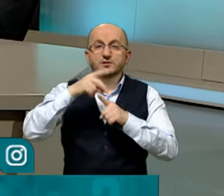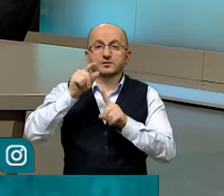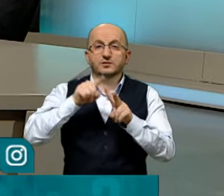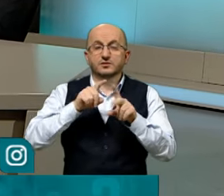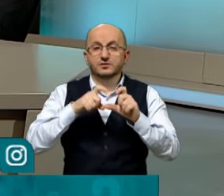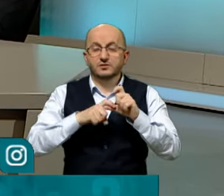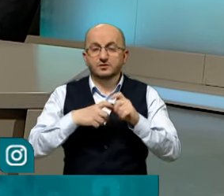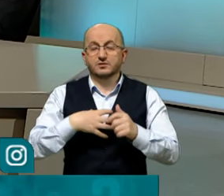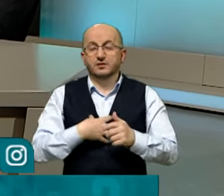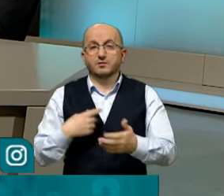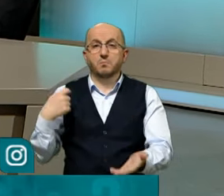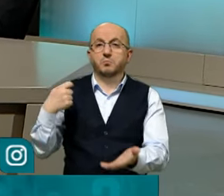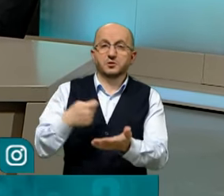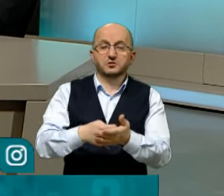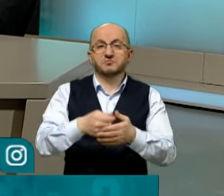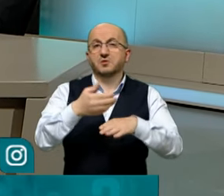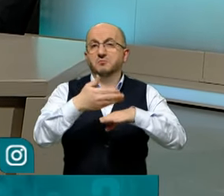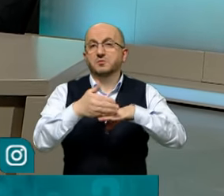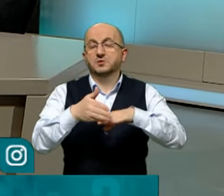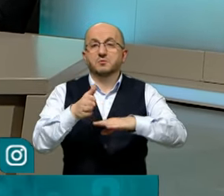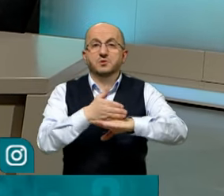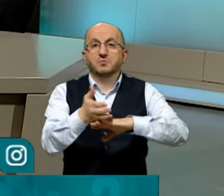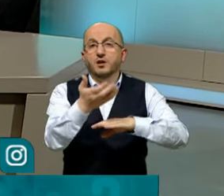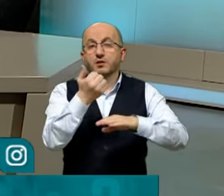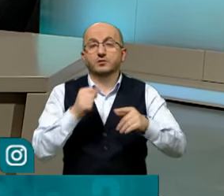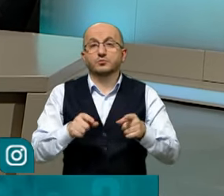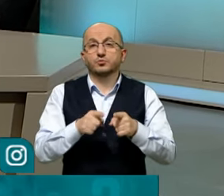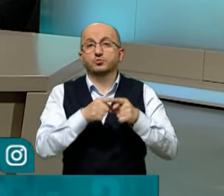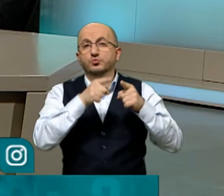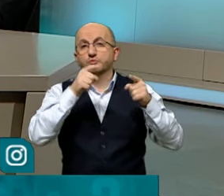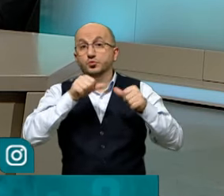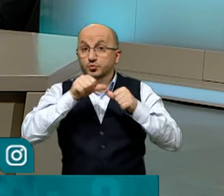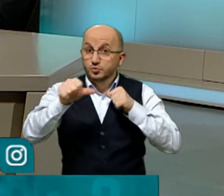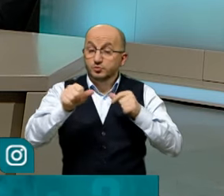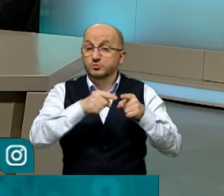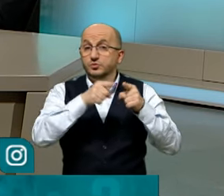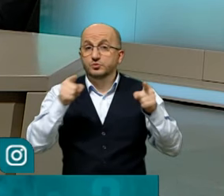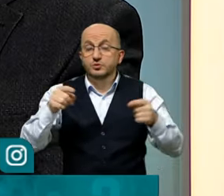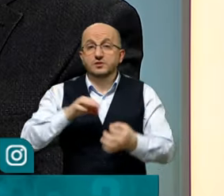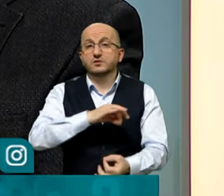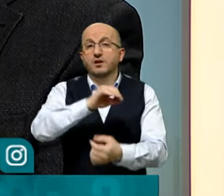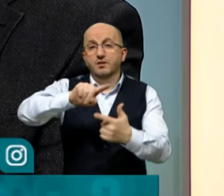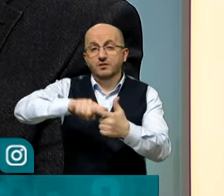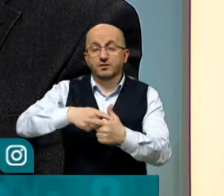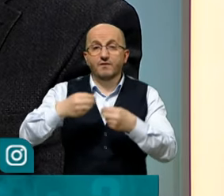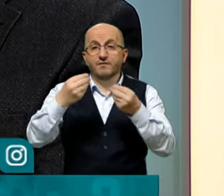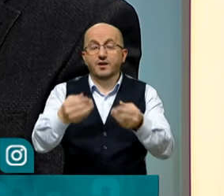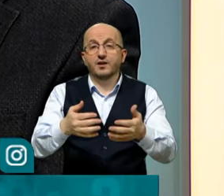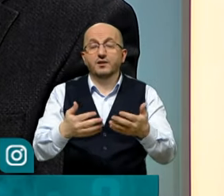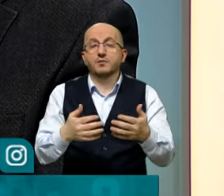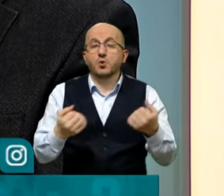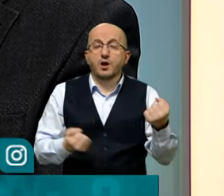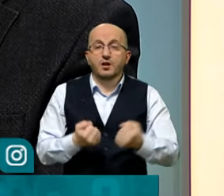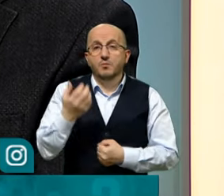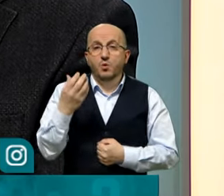kendileri peşin veya veresiye bir mal alıp bunu uzun müddet insanlara kiralamak suretiyle bu